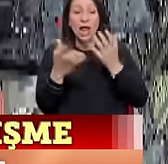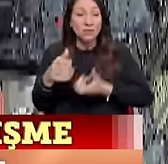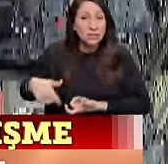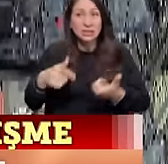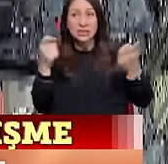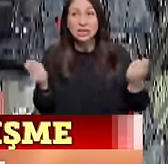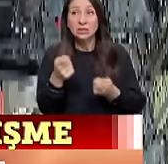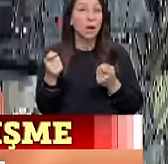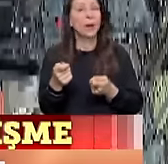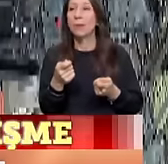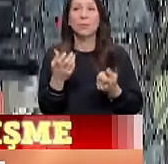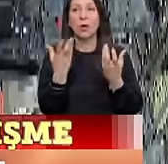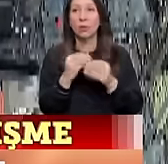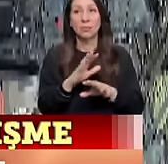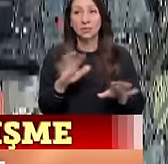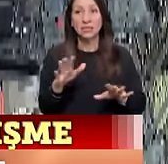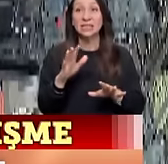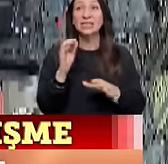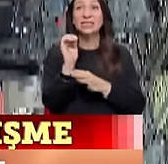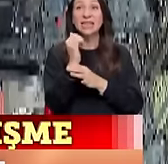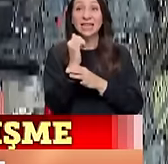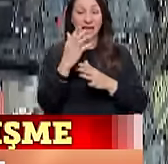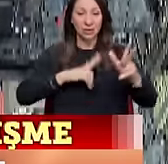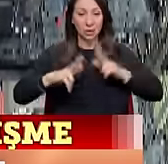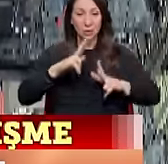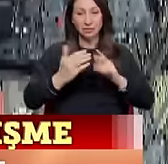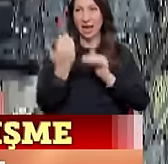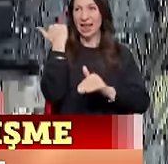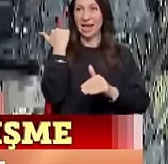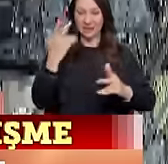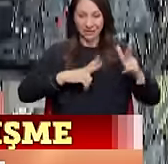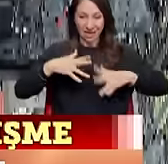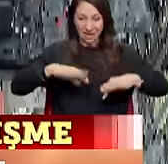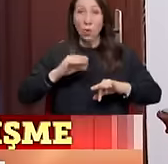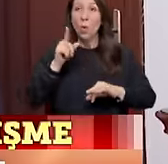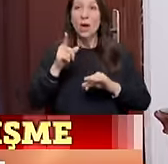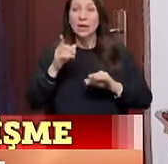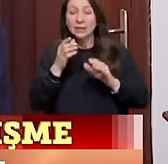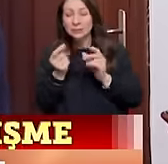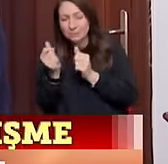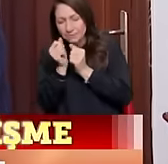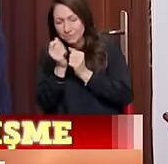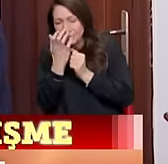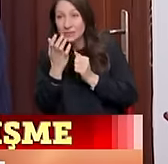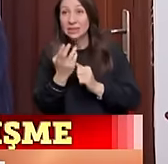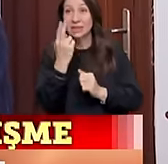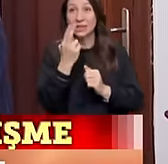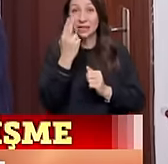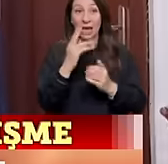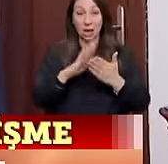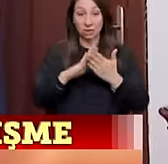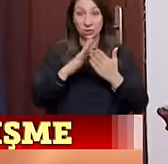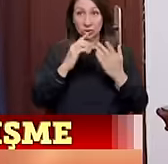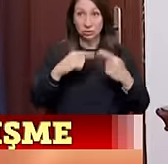söndürmeye çalıştılar ama başarılı olamadılar. Sanatçıların hazırlanma odasına kaçıp kurtarılmayı beklediler. Kulisin içerisinde 7